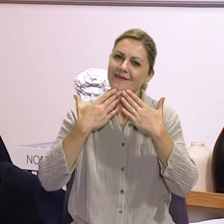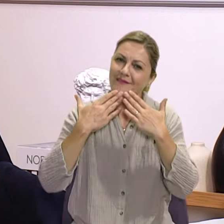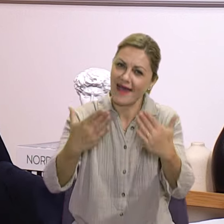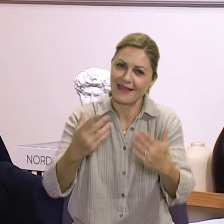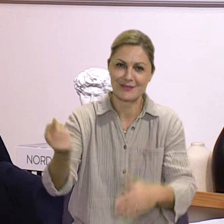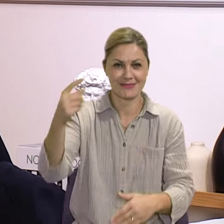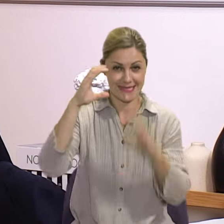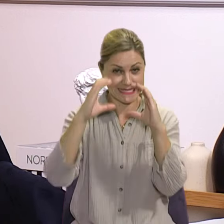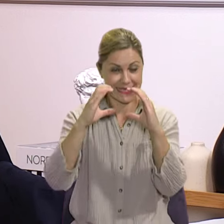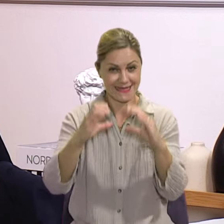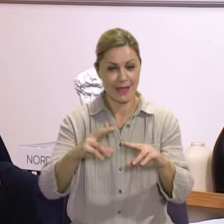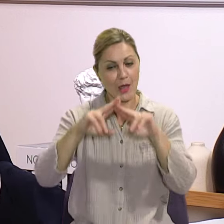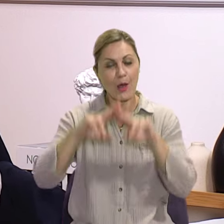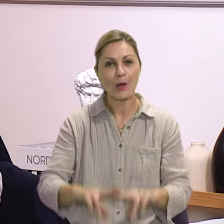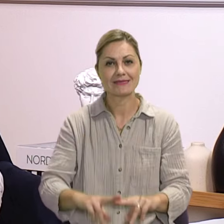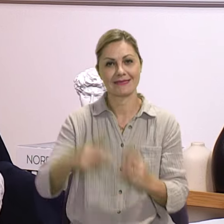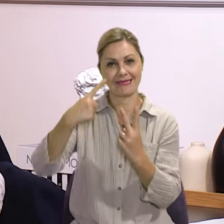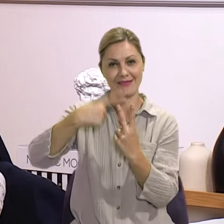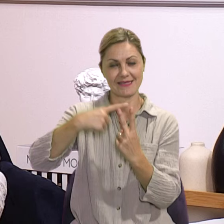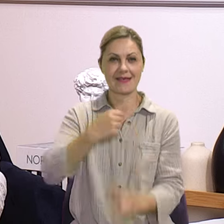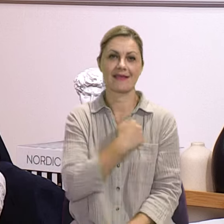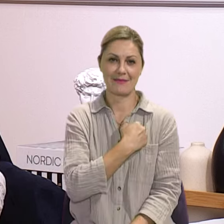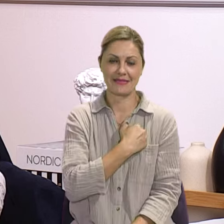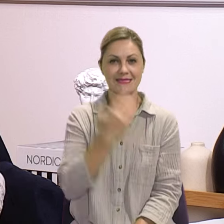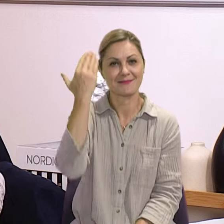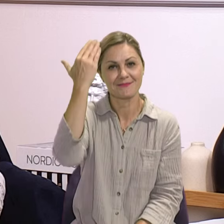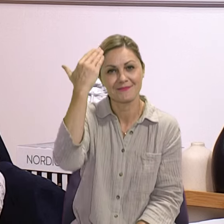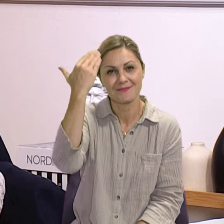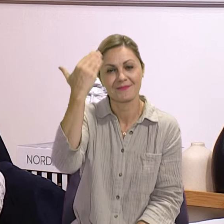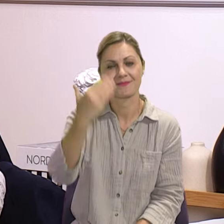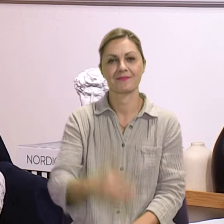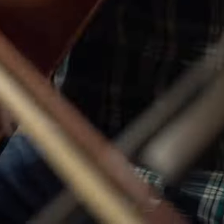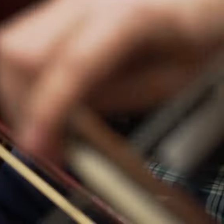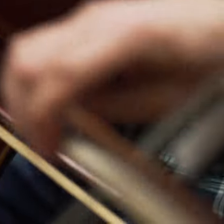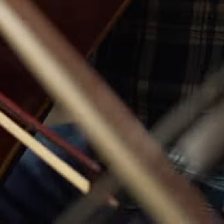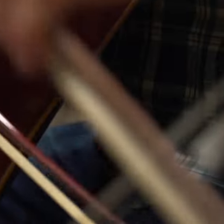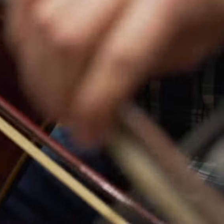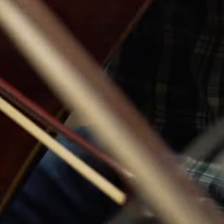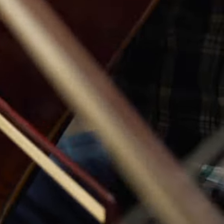ste bili s nama. Pratite nas i dalje i ostanite uz program Televizije Dalmacija.